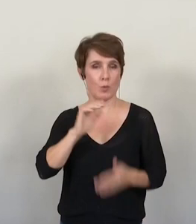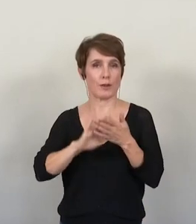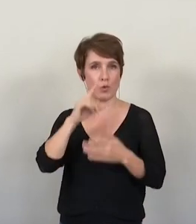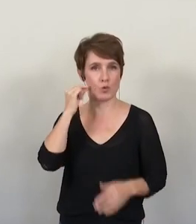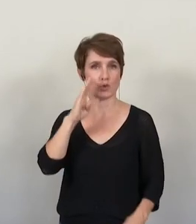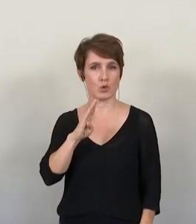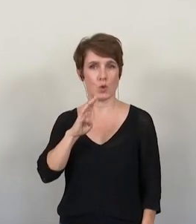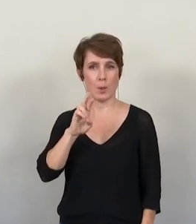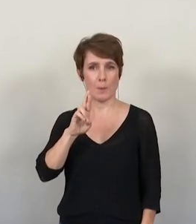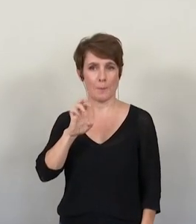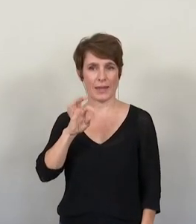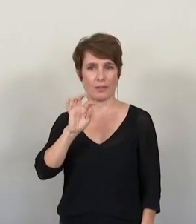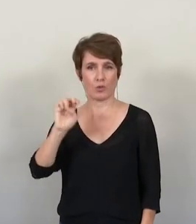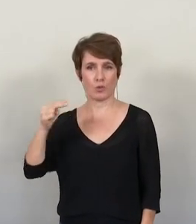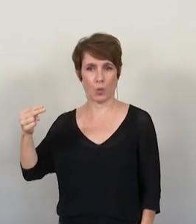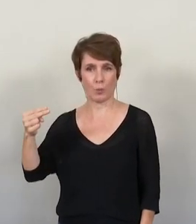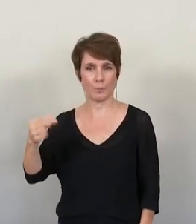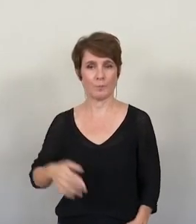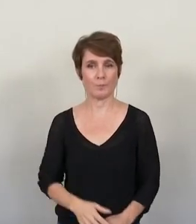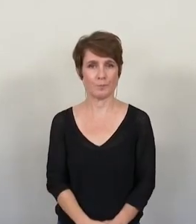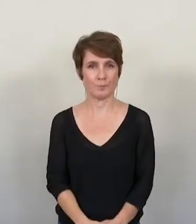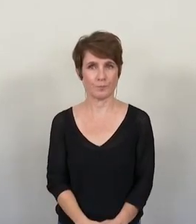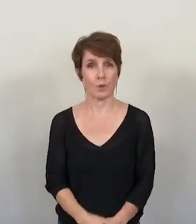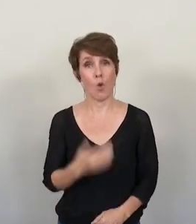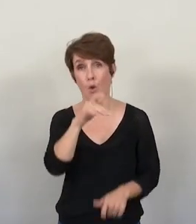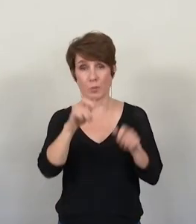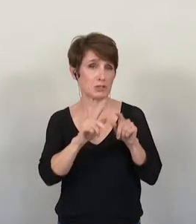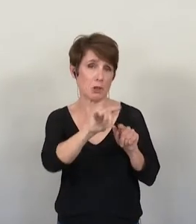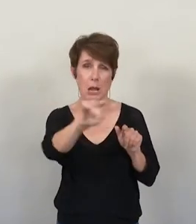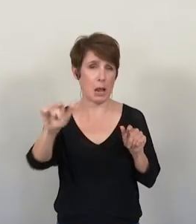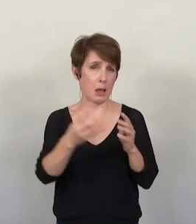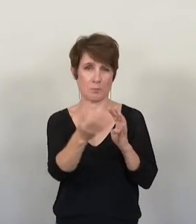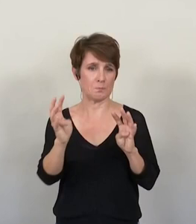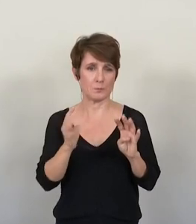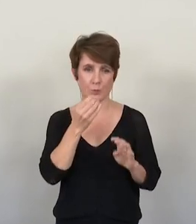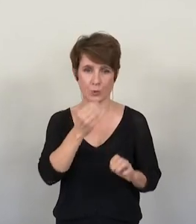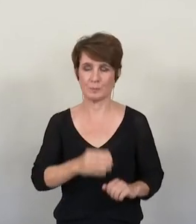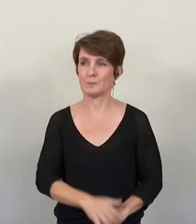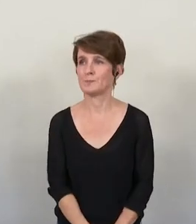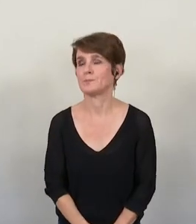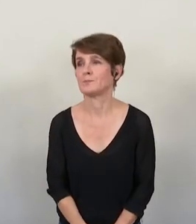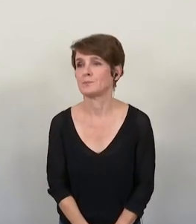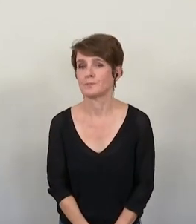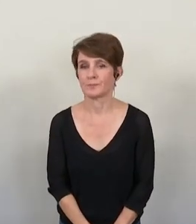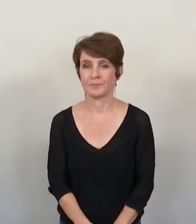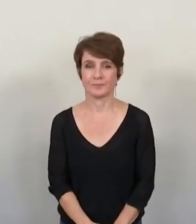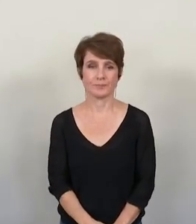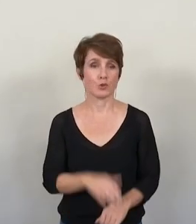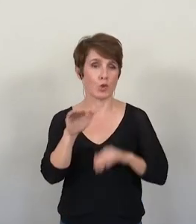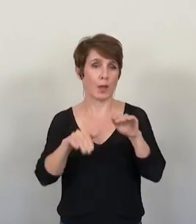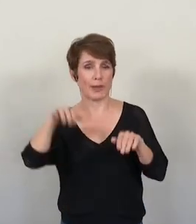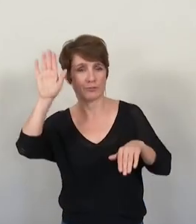caros Emmanuel sénatiampo Cécile madame Chalas Émilie chastagier